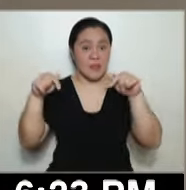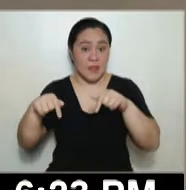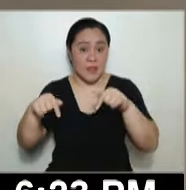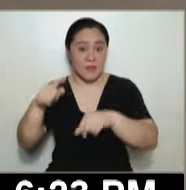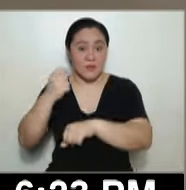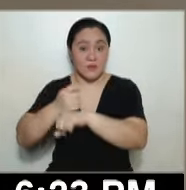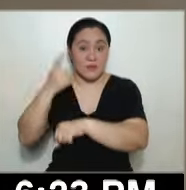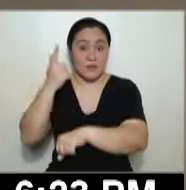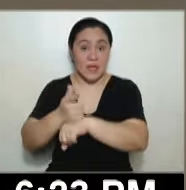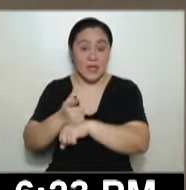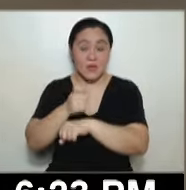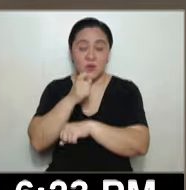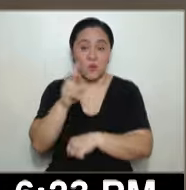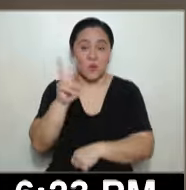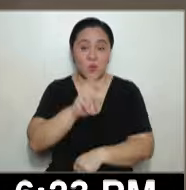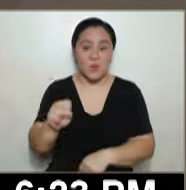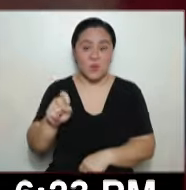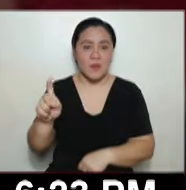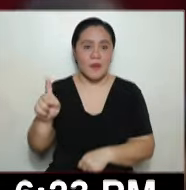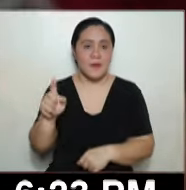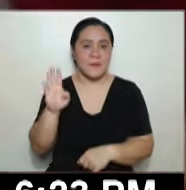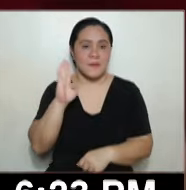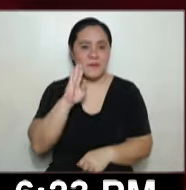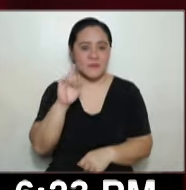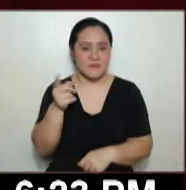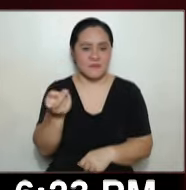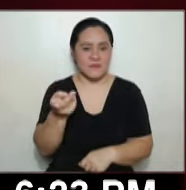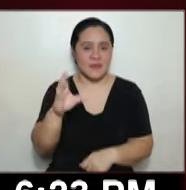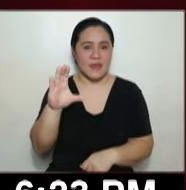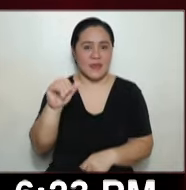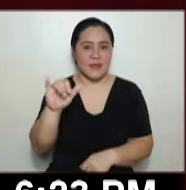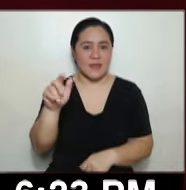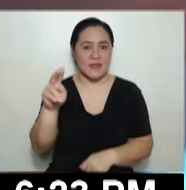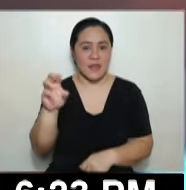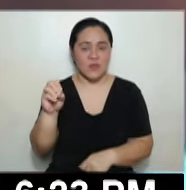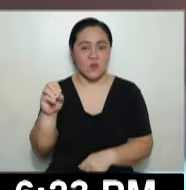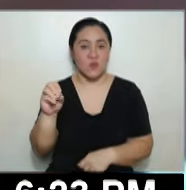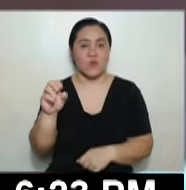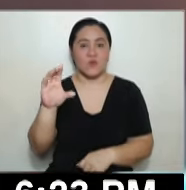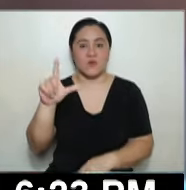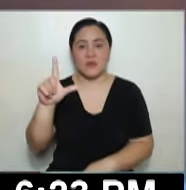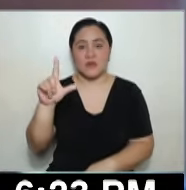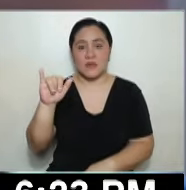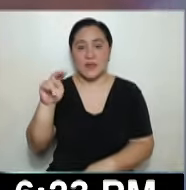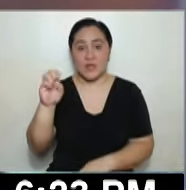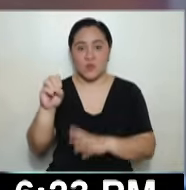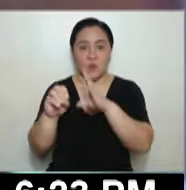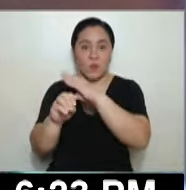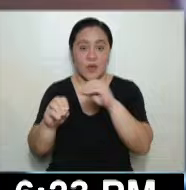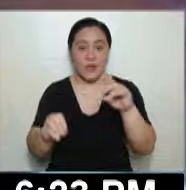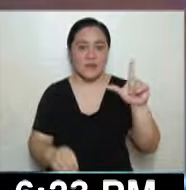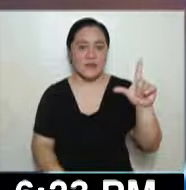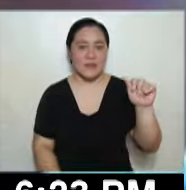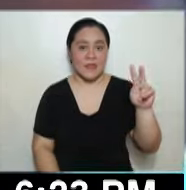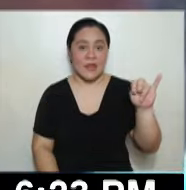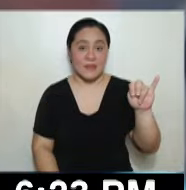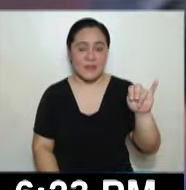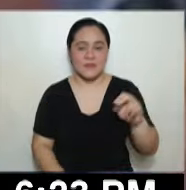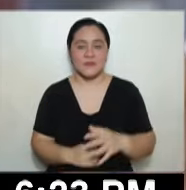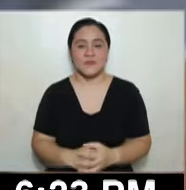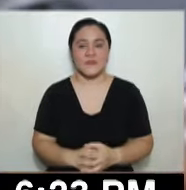yung magkamag-anak din, parehas na Cayetano, si Lino at saka si Lani. At